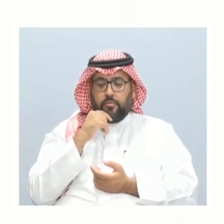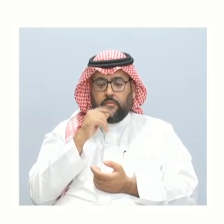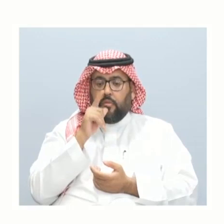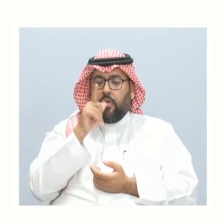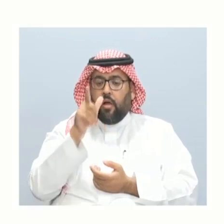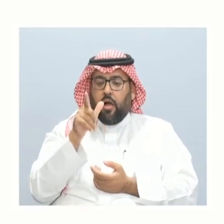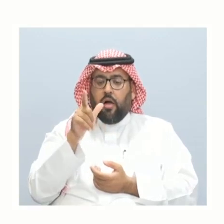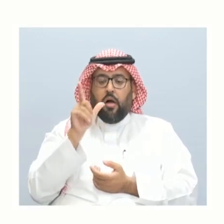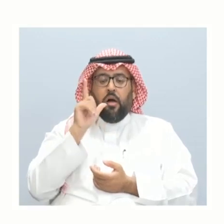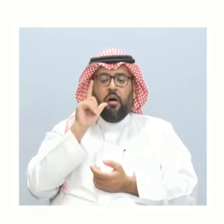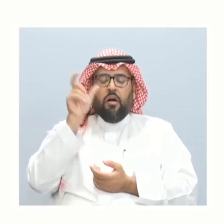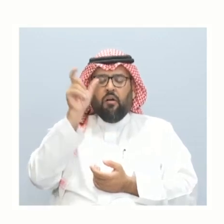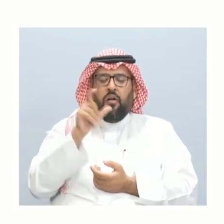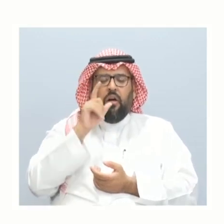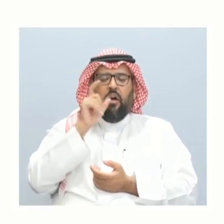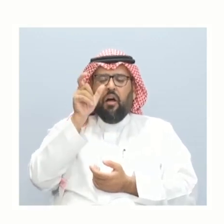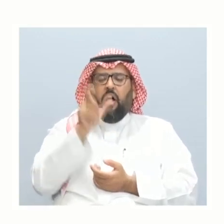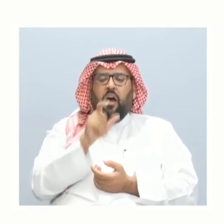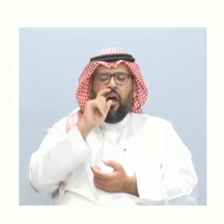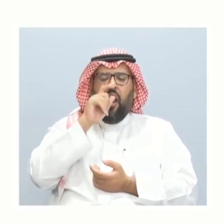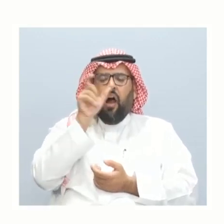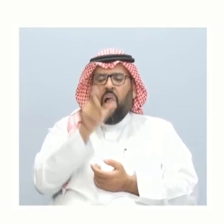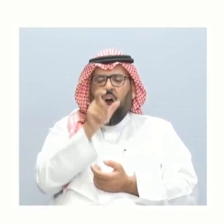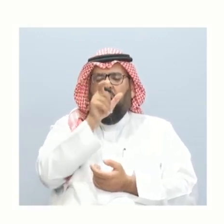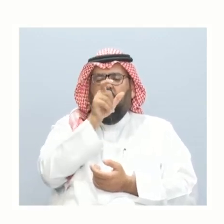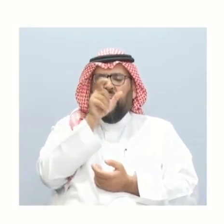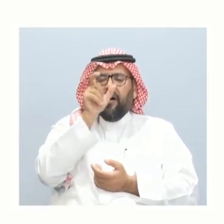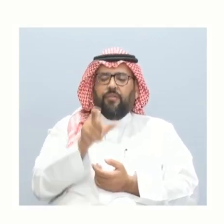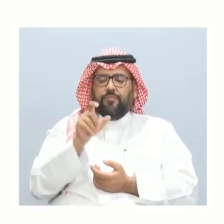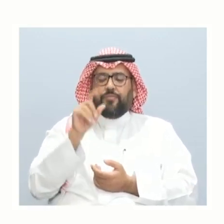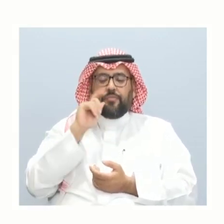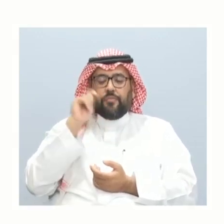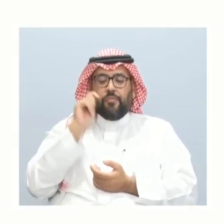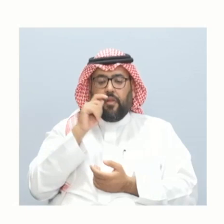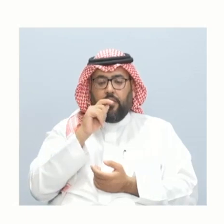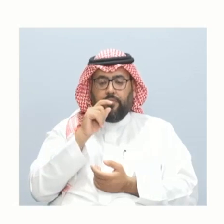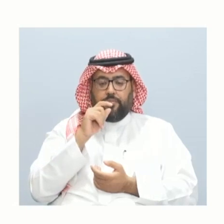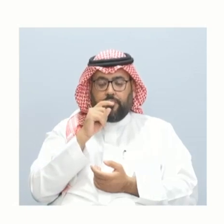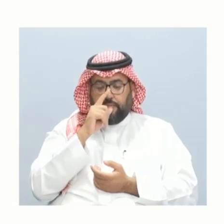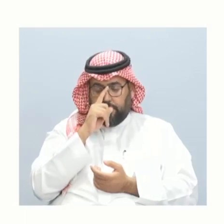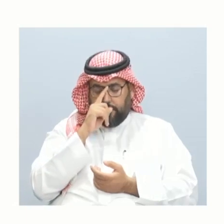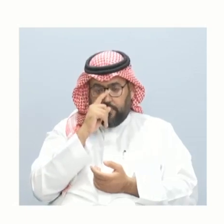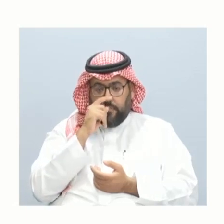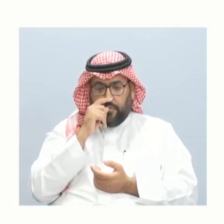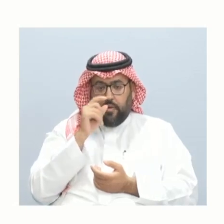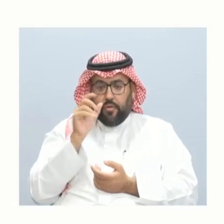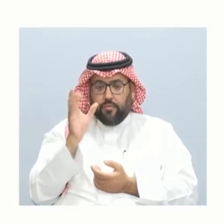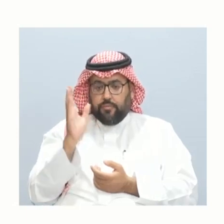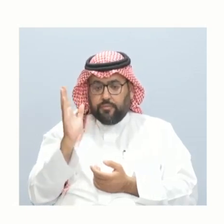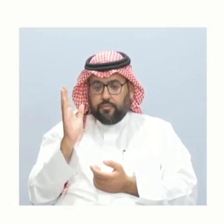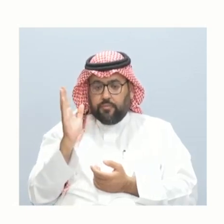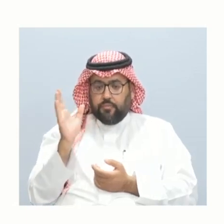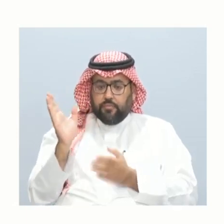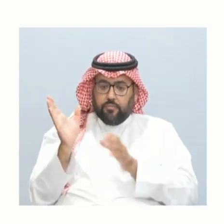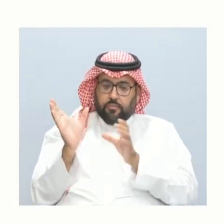قال الرجل قال احد رجال ناتي بالجزئيه هذه